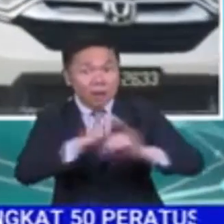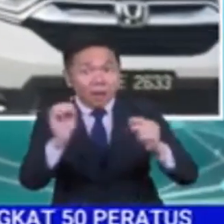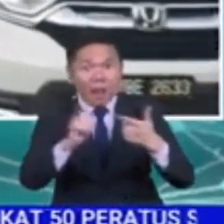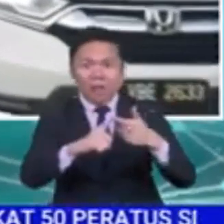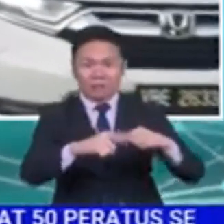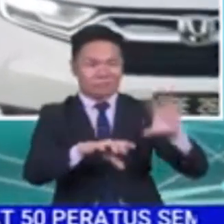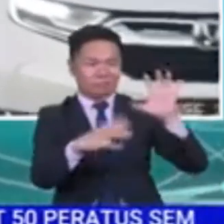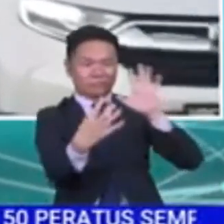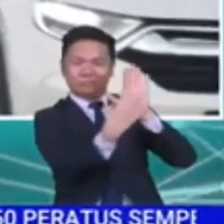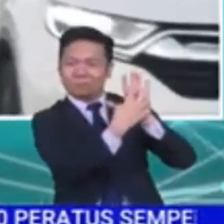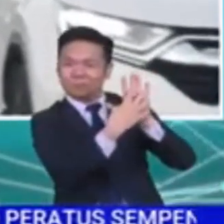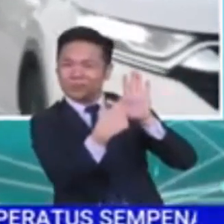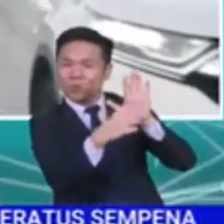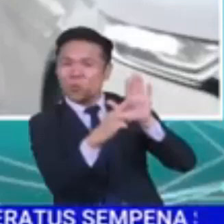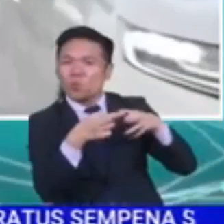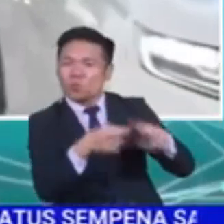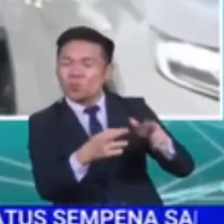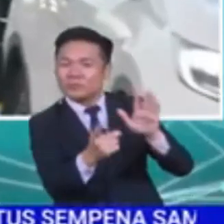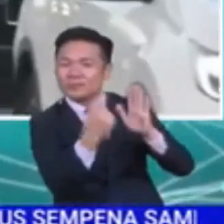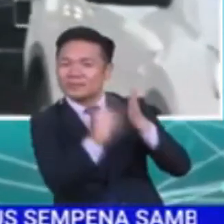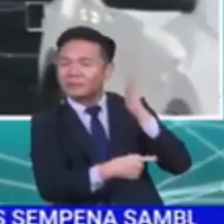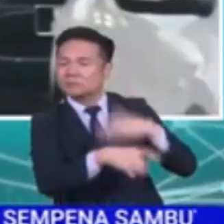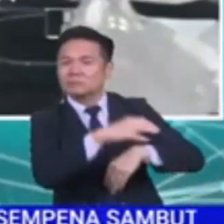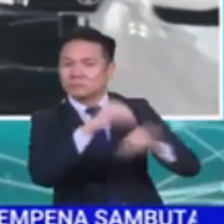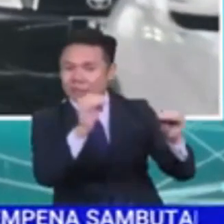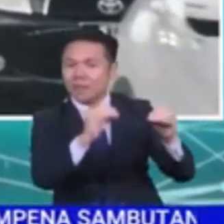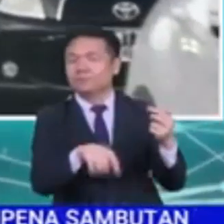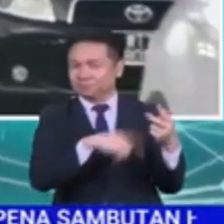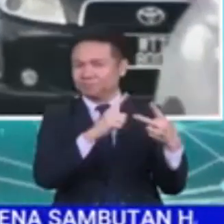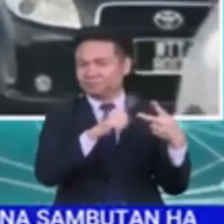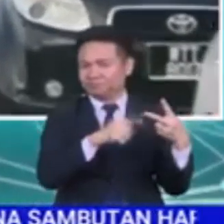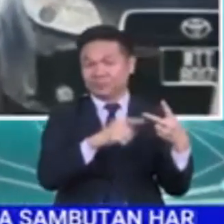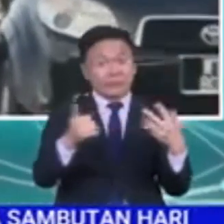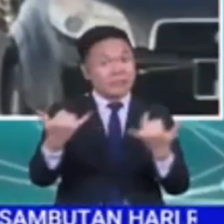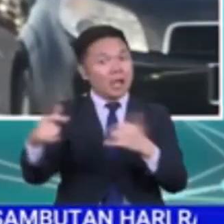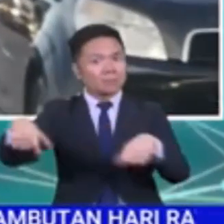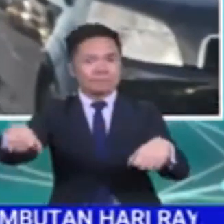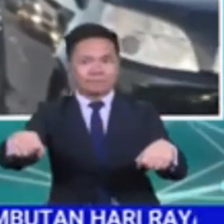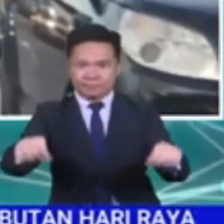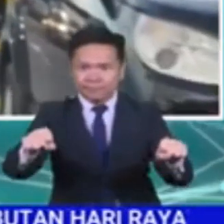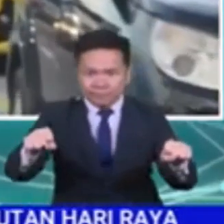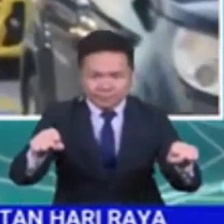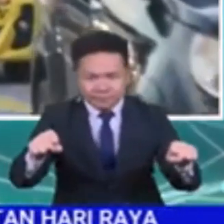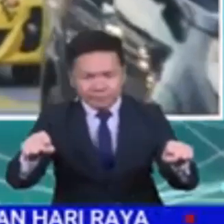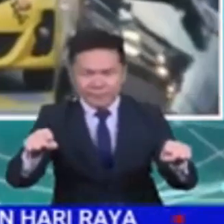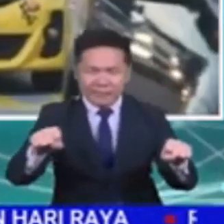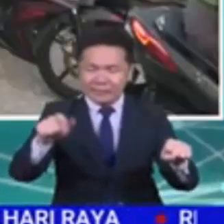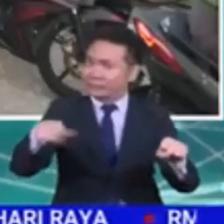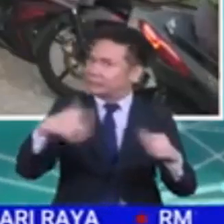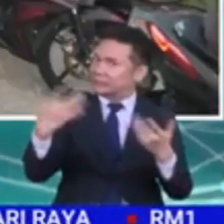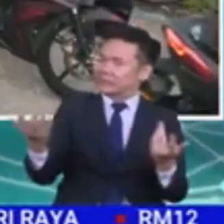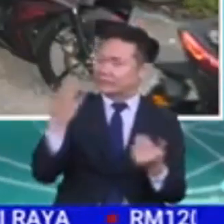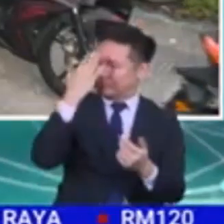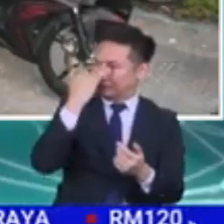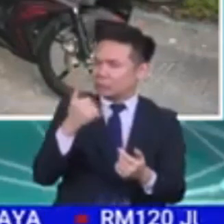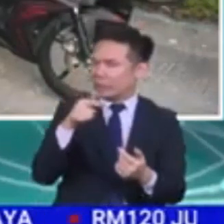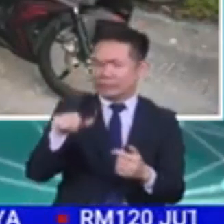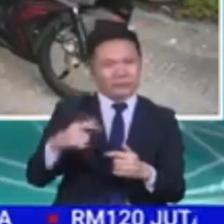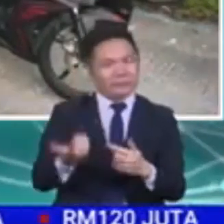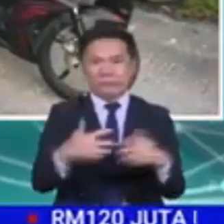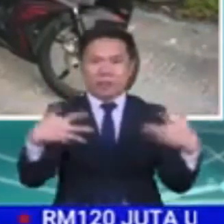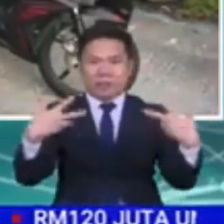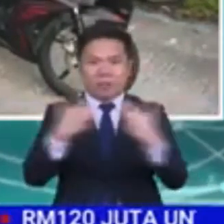cukai jalan. Inisiatif operasi tersebut dilaksanakan susulan penunggang motosikal dilihat sebagai penyumbang utama